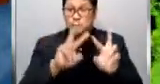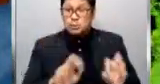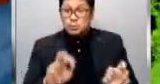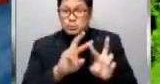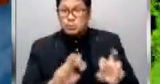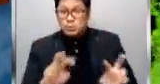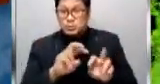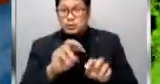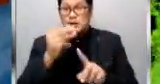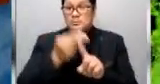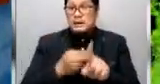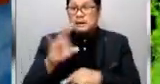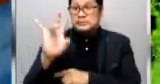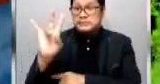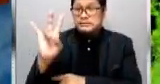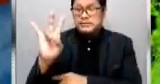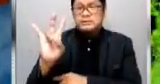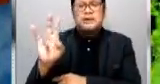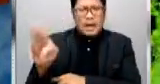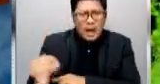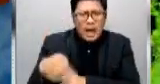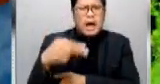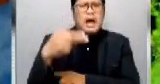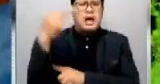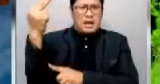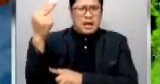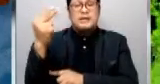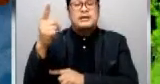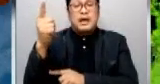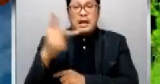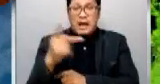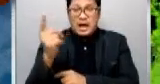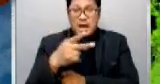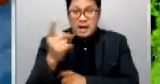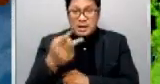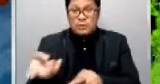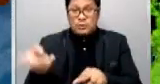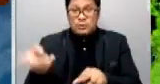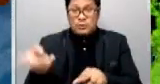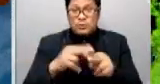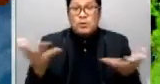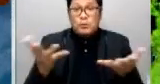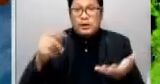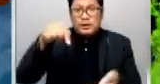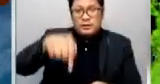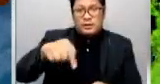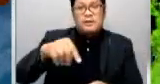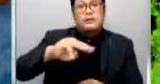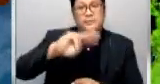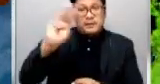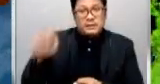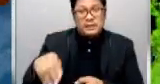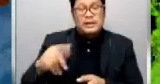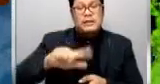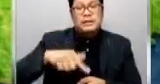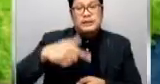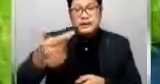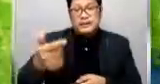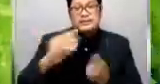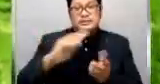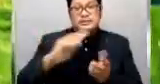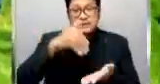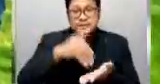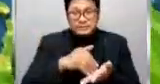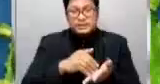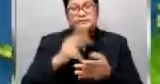7, pinakamarami at halos kalahati sa mga bagong kaso ang nasa Metro Manila, sunod sa Central Visayas at Calabarzon.